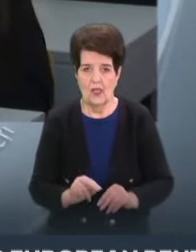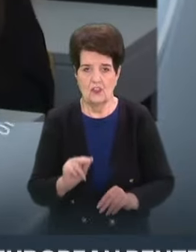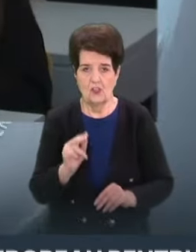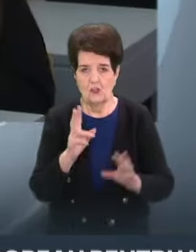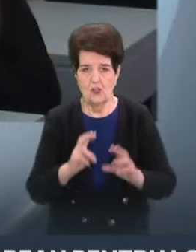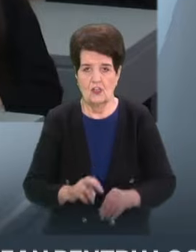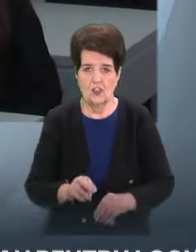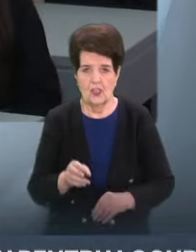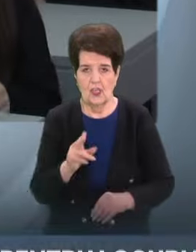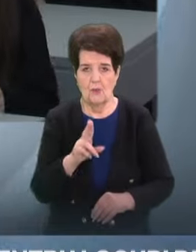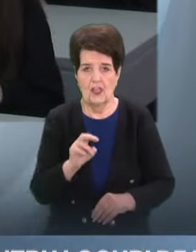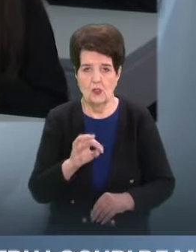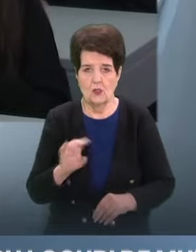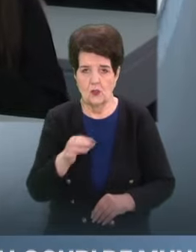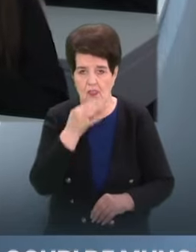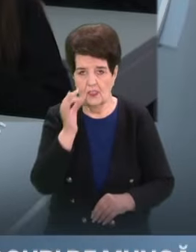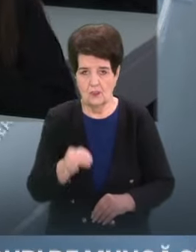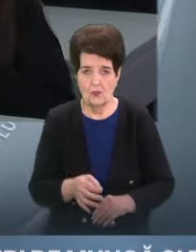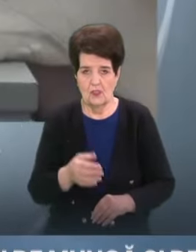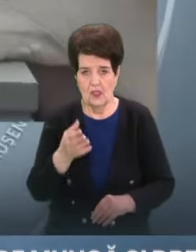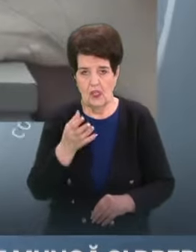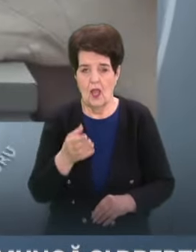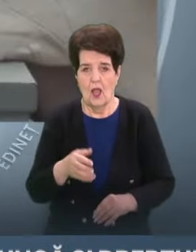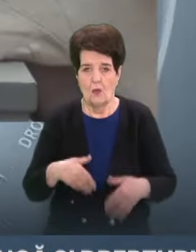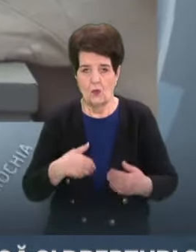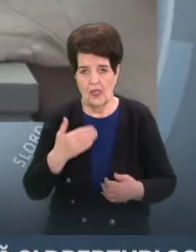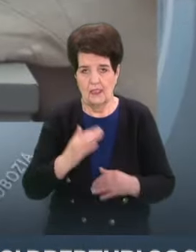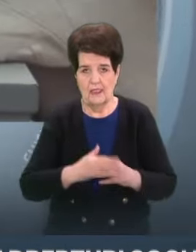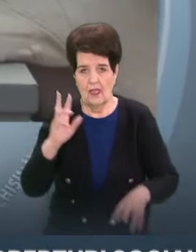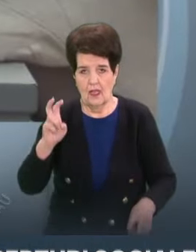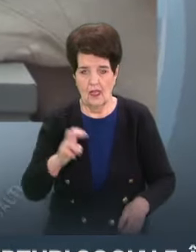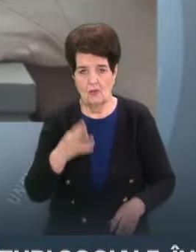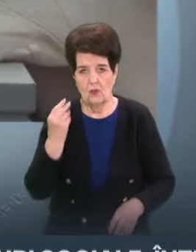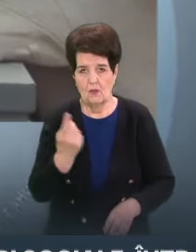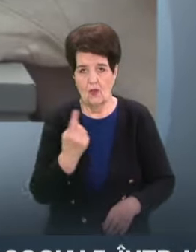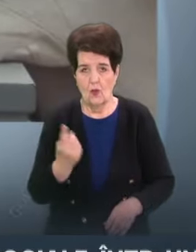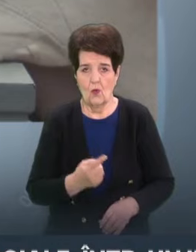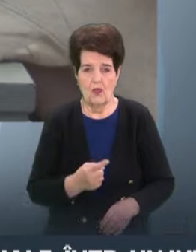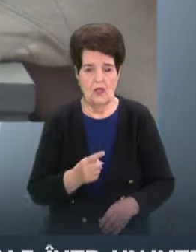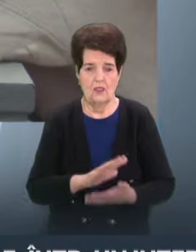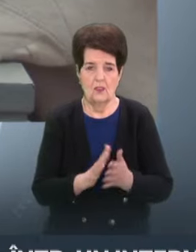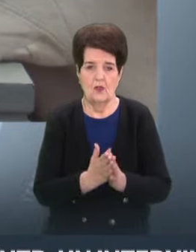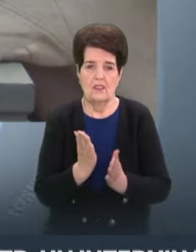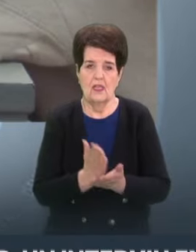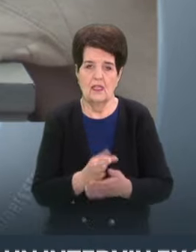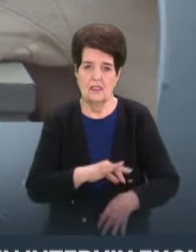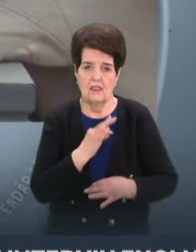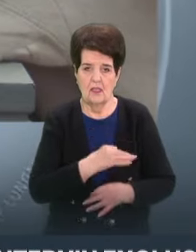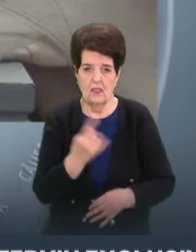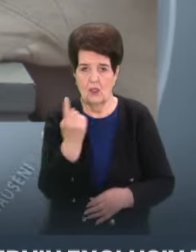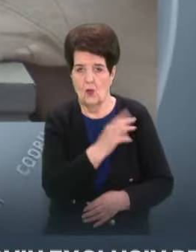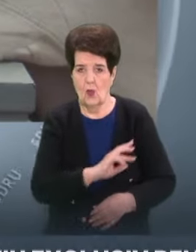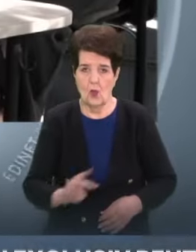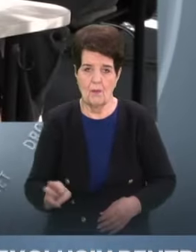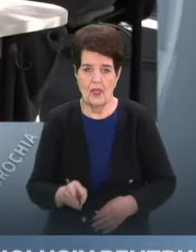a declarat la emisiunea Bună Seara de la Moldova 1 că situația este alarmantă în condițiile în care, anual, din 1.000 de absolvenți ai